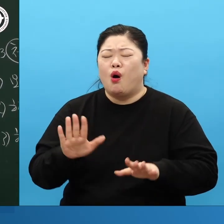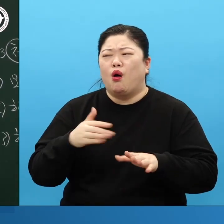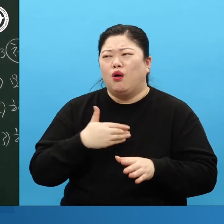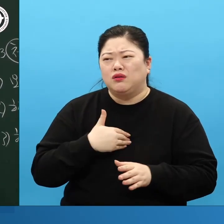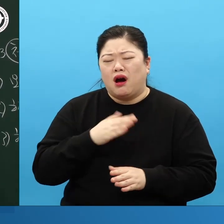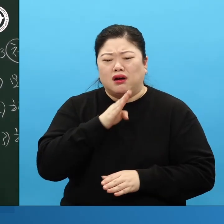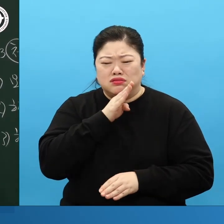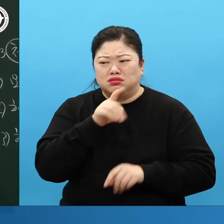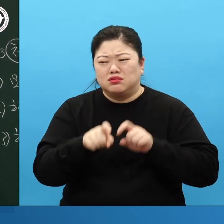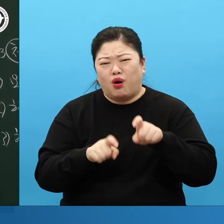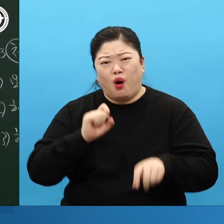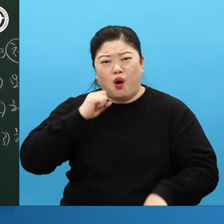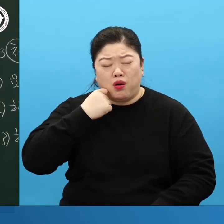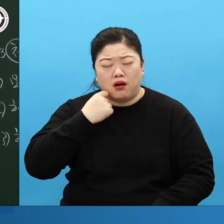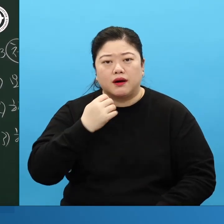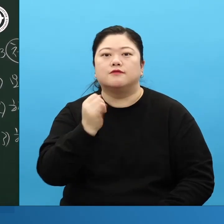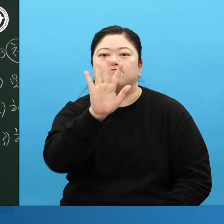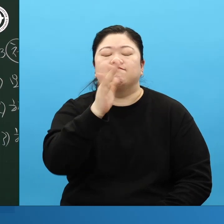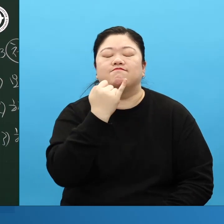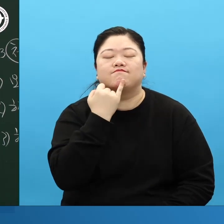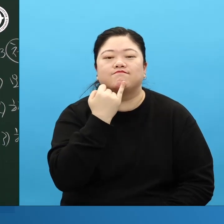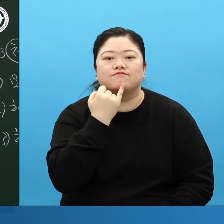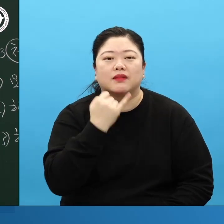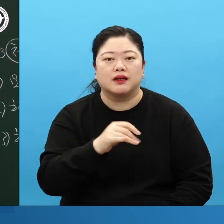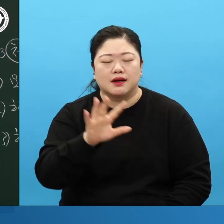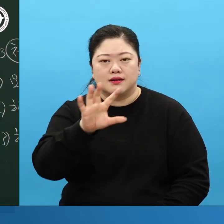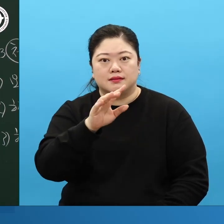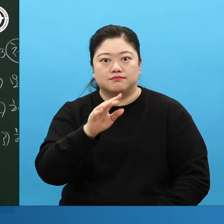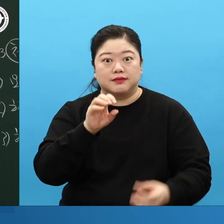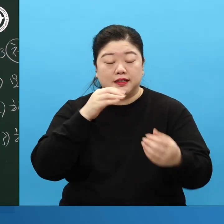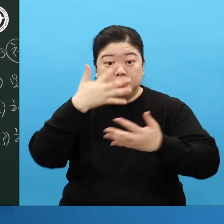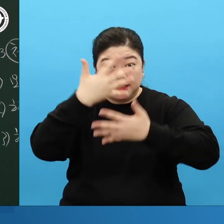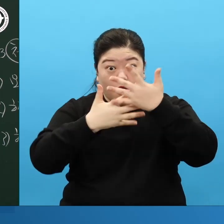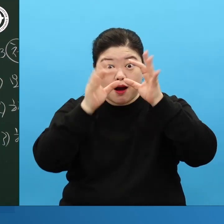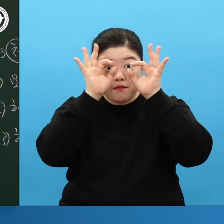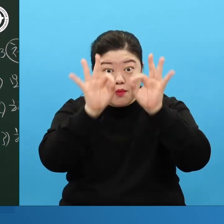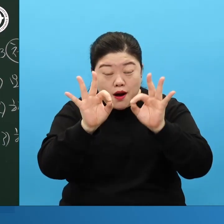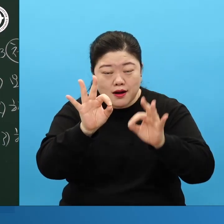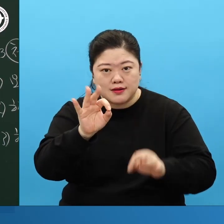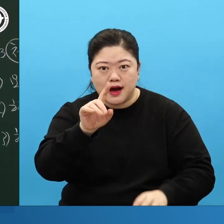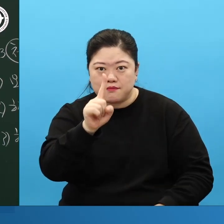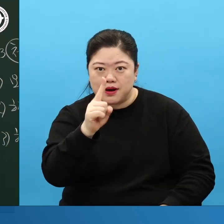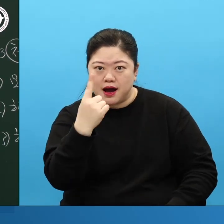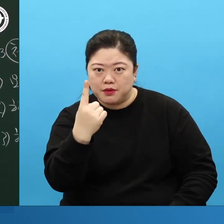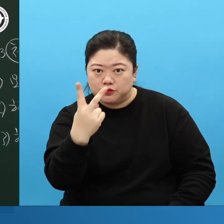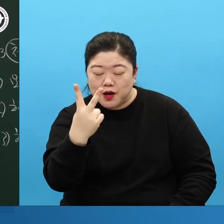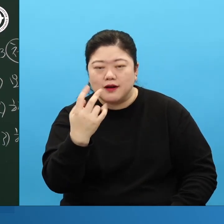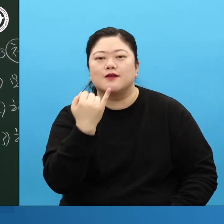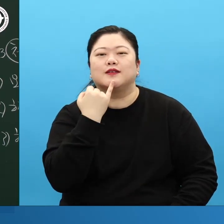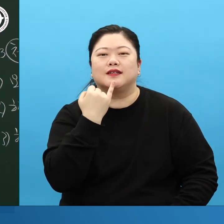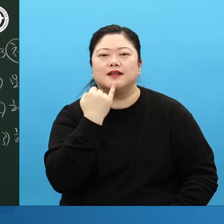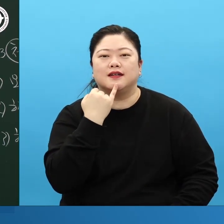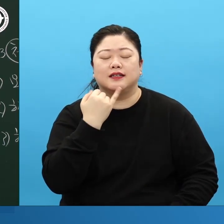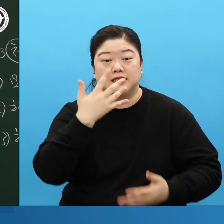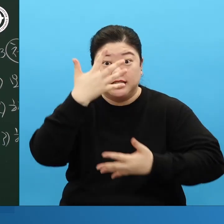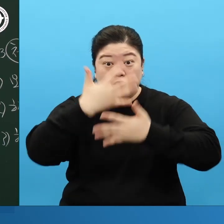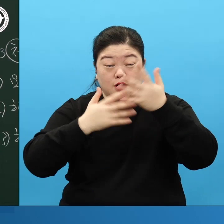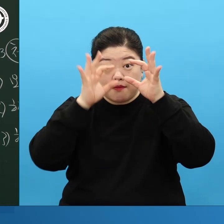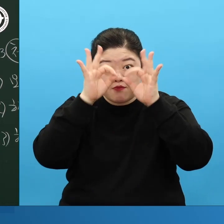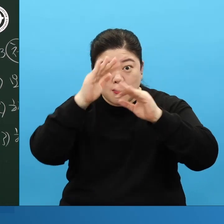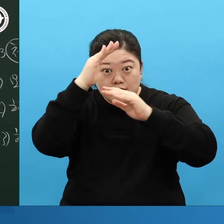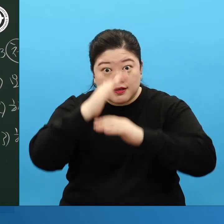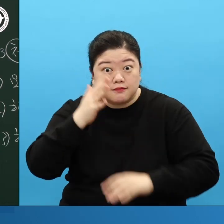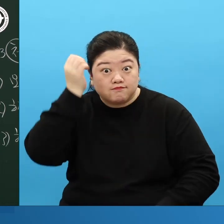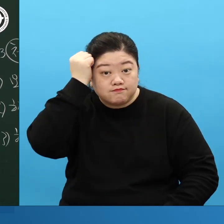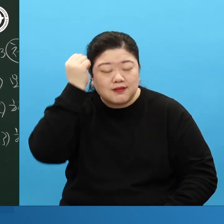그러니까 한 번만 들어도 돼요. Ahora no van a poder aplicarlo, ponerlo en práctica. 응답은 Escúchenlo 나중에 una vez. 오기 때문에 여러분 자세히 듣기만 하면 돼요. Y como las respuestas vienen después, tienen que